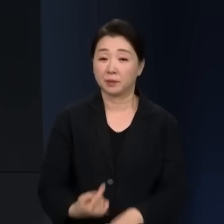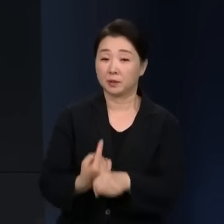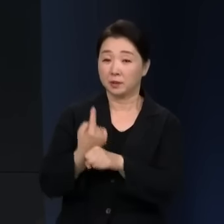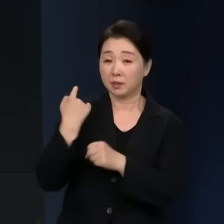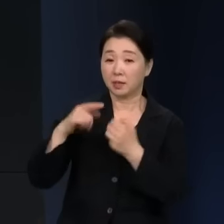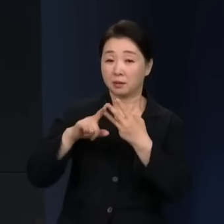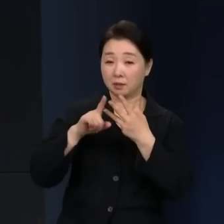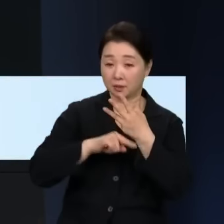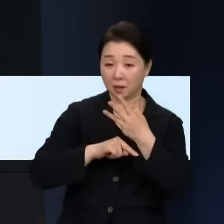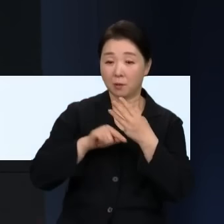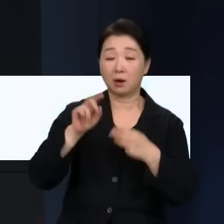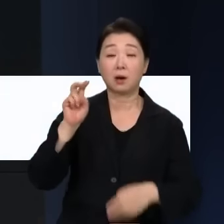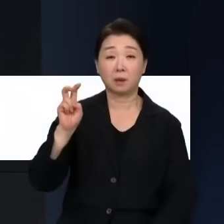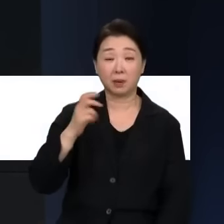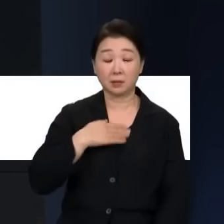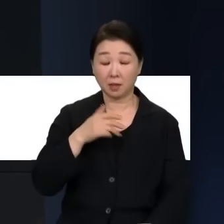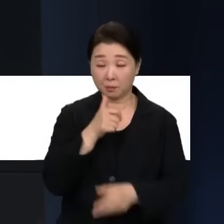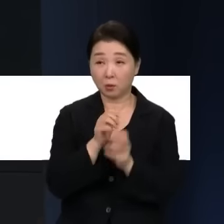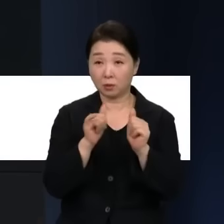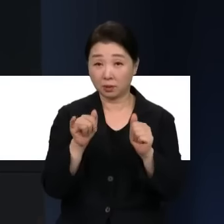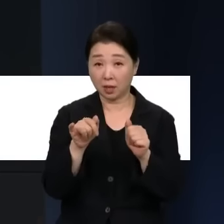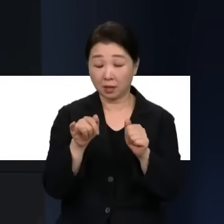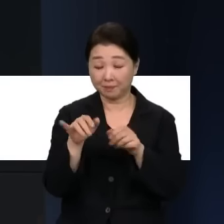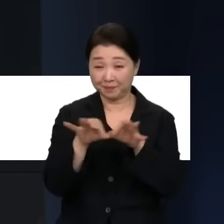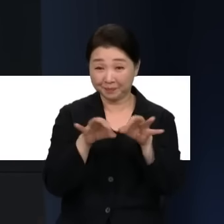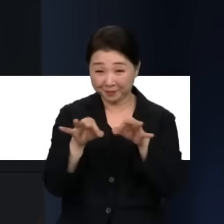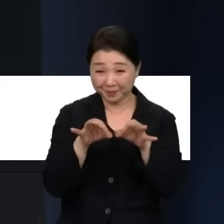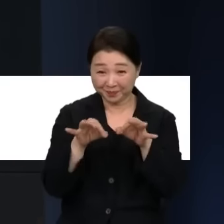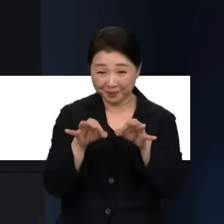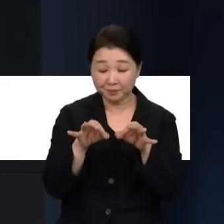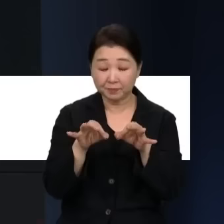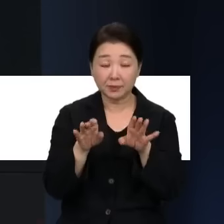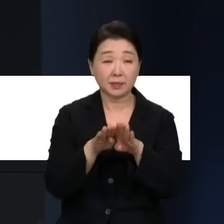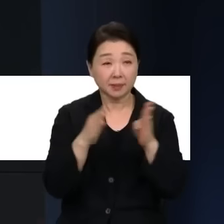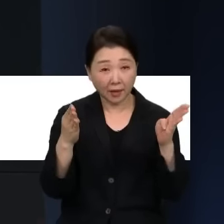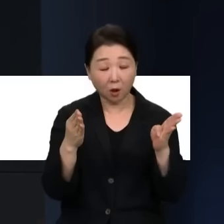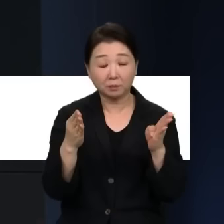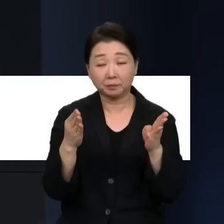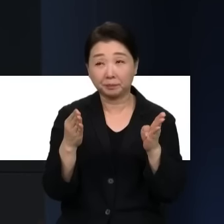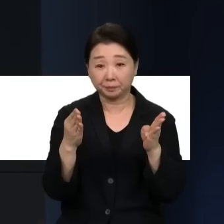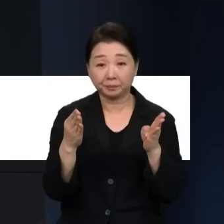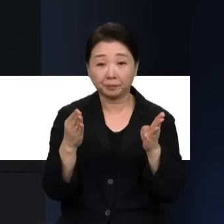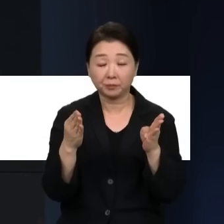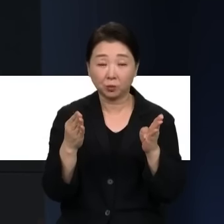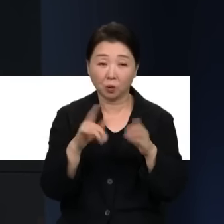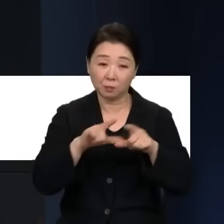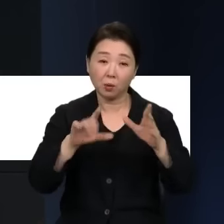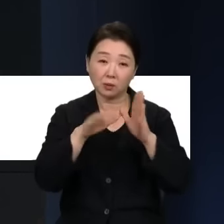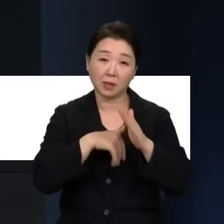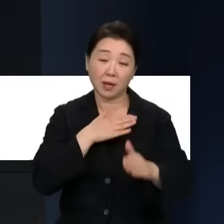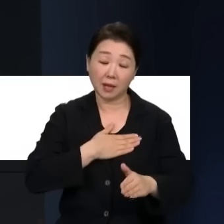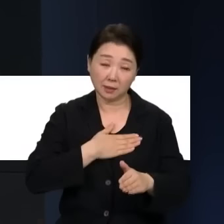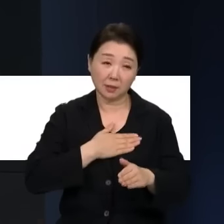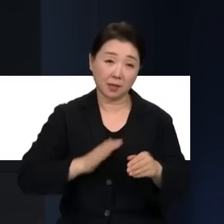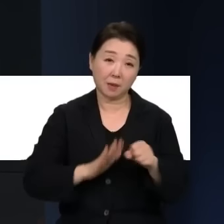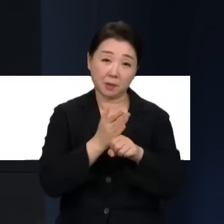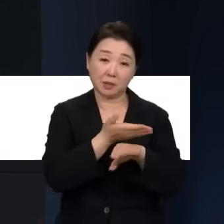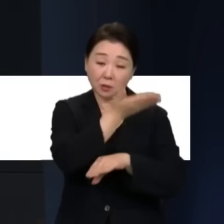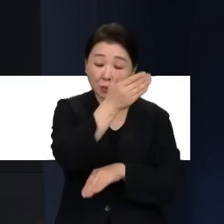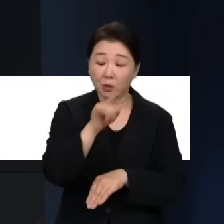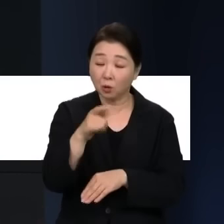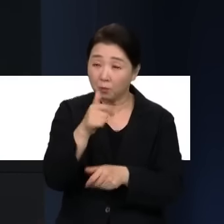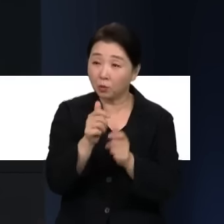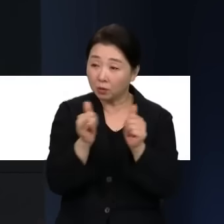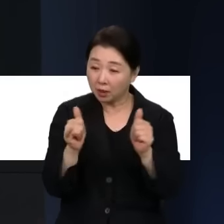3월이었다 그때 제가 변호사로 개업해 가지고 얼마 되지 않았을 땐데 제가 평소에 알고 지내던 해병대 선배가 이제 너도 변호사